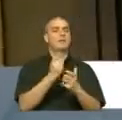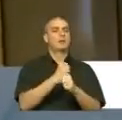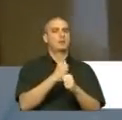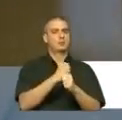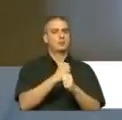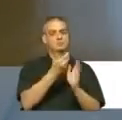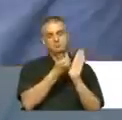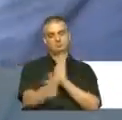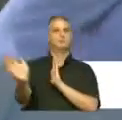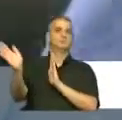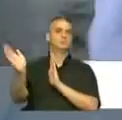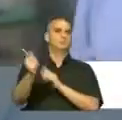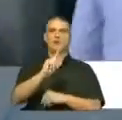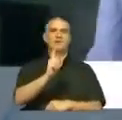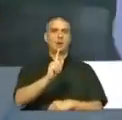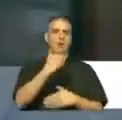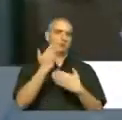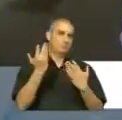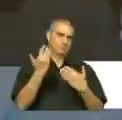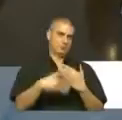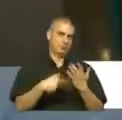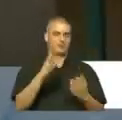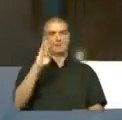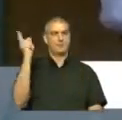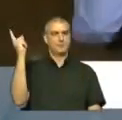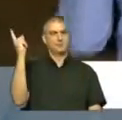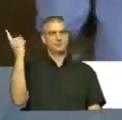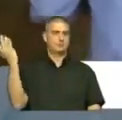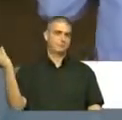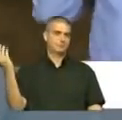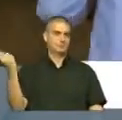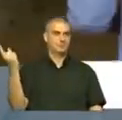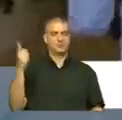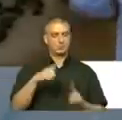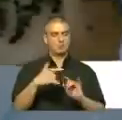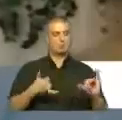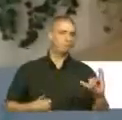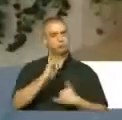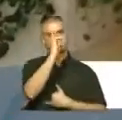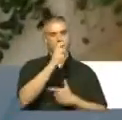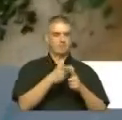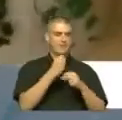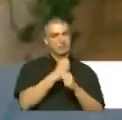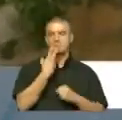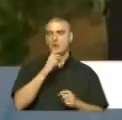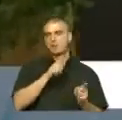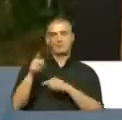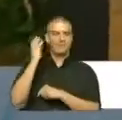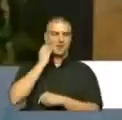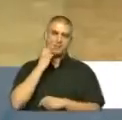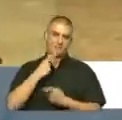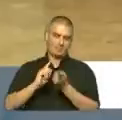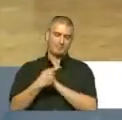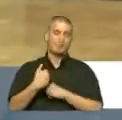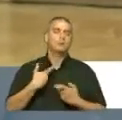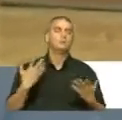תוריד אותה מסדר היום, ולא שבסופו של יום נתניהו יהיה זה שיבעט אותנו מכל המדרגות ויעדיף את ליברמן על פנינו. אבל מה